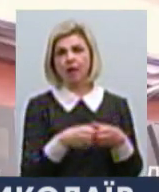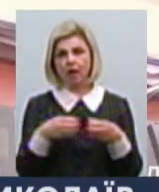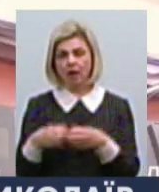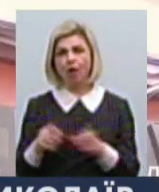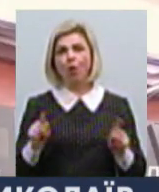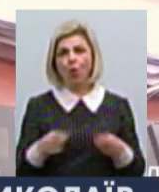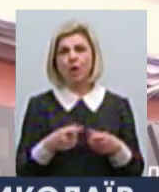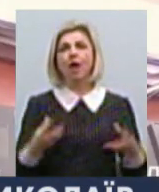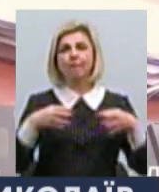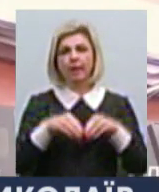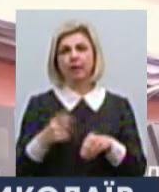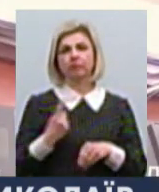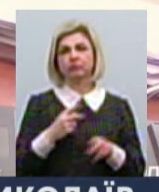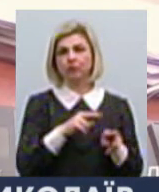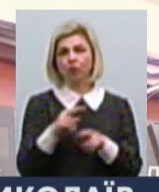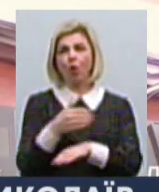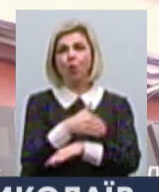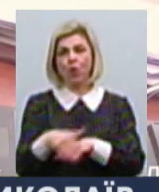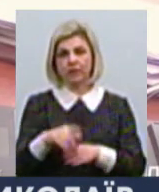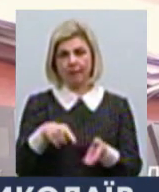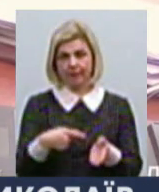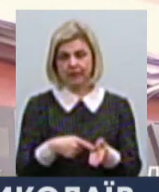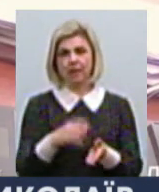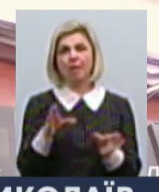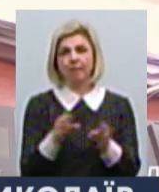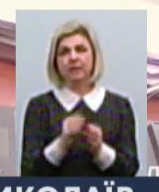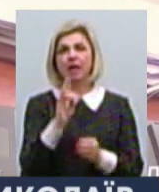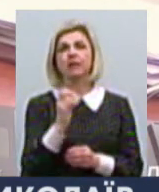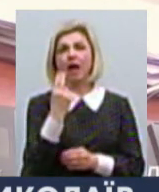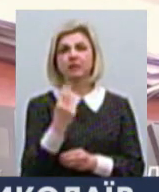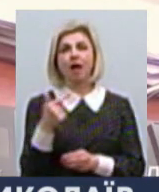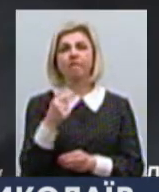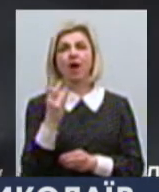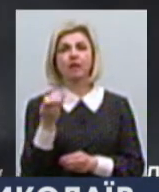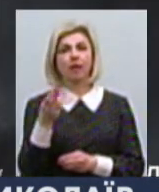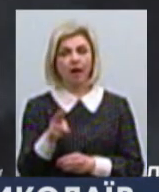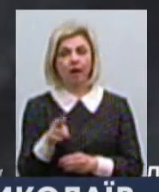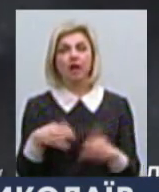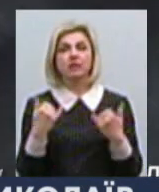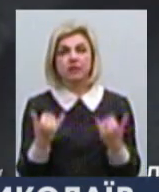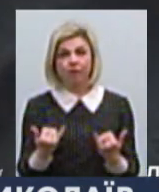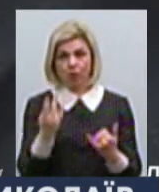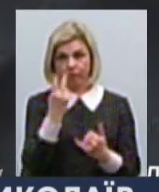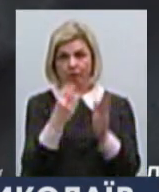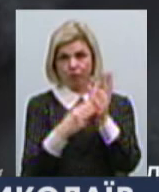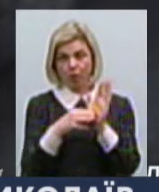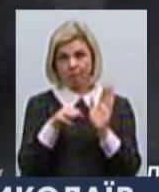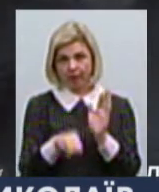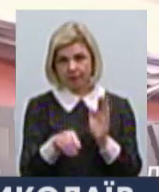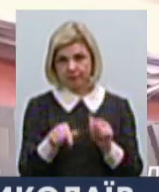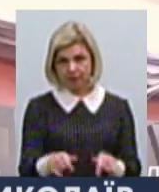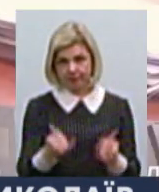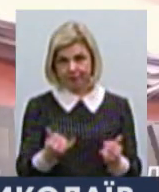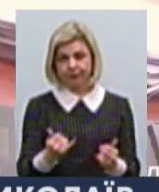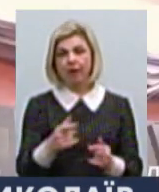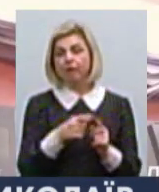спільне патрулювання вулиць міста з Національною гвардією. З сьогоднішнього дня, саме з 28 березня,